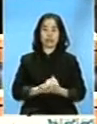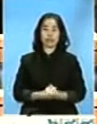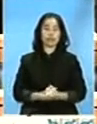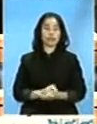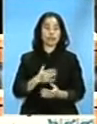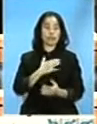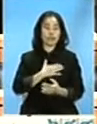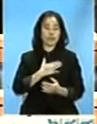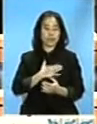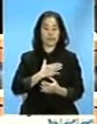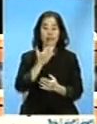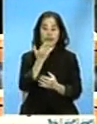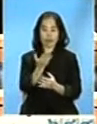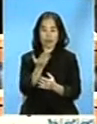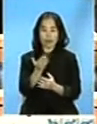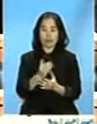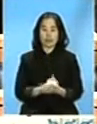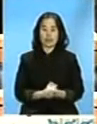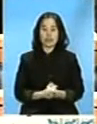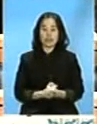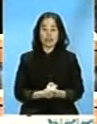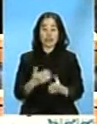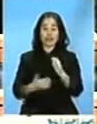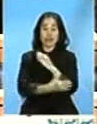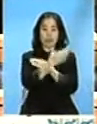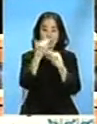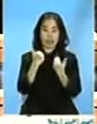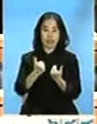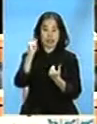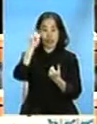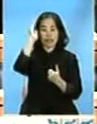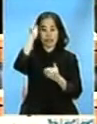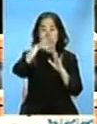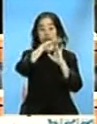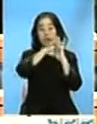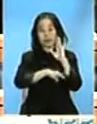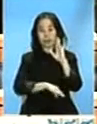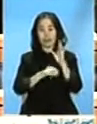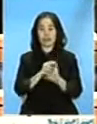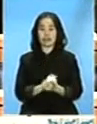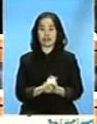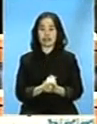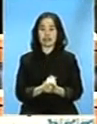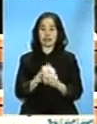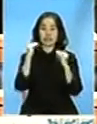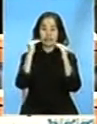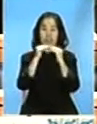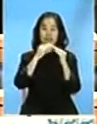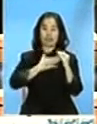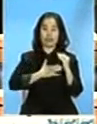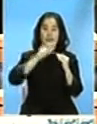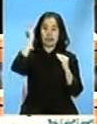ากับผมใคร่ขอใช้โอกาสนี้แปรยติซึ่งขอใช้สิทธิ์อภิปร